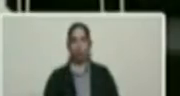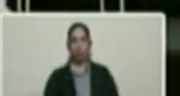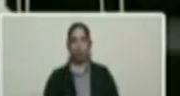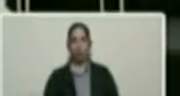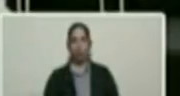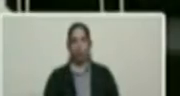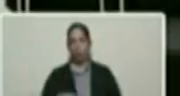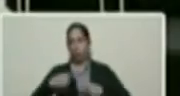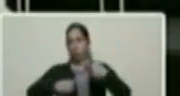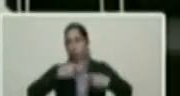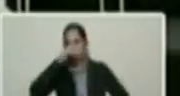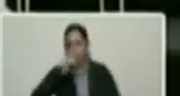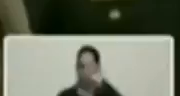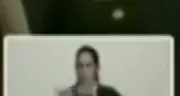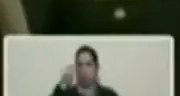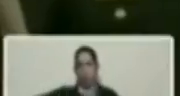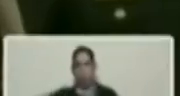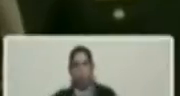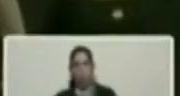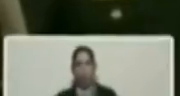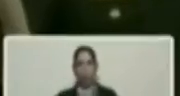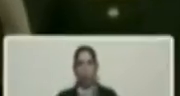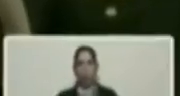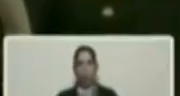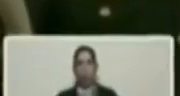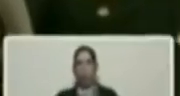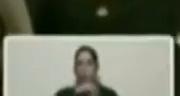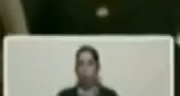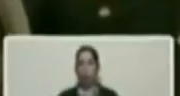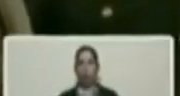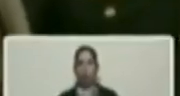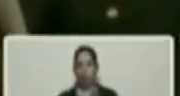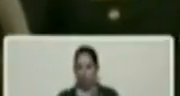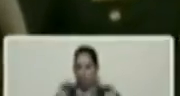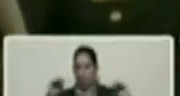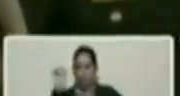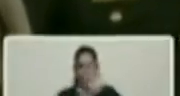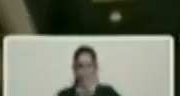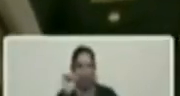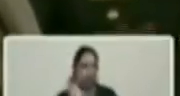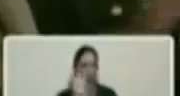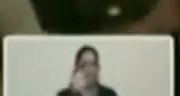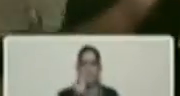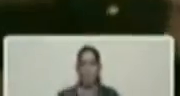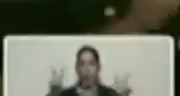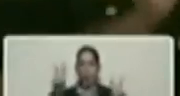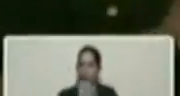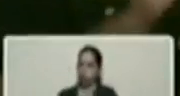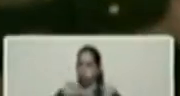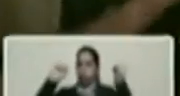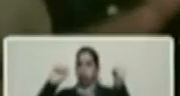Початок страйку призначили на 9 березня. Пізніше Мадуро закликав своїх прихильників по всій країні також вийти на масові